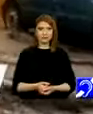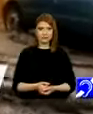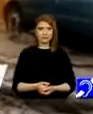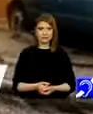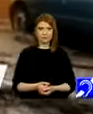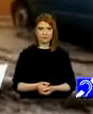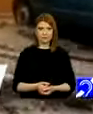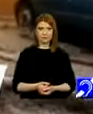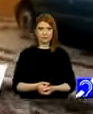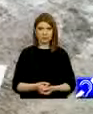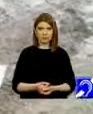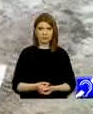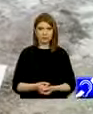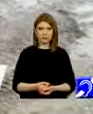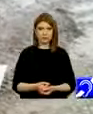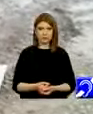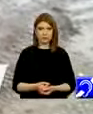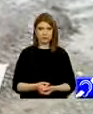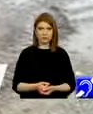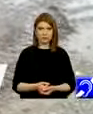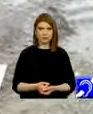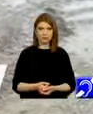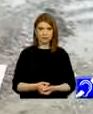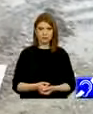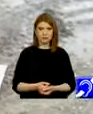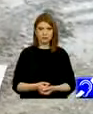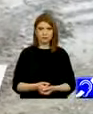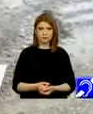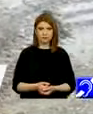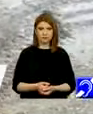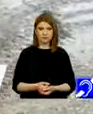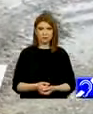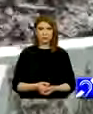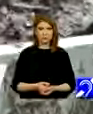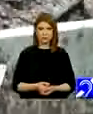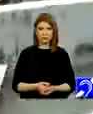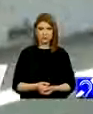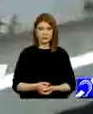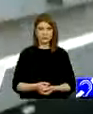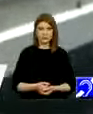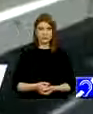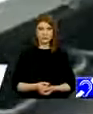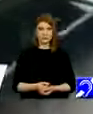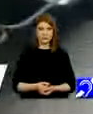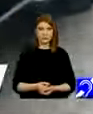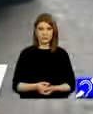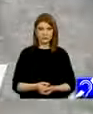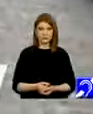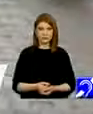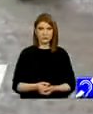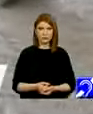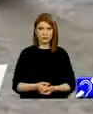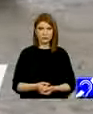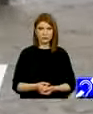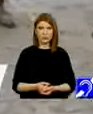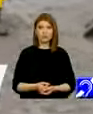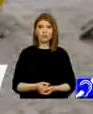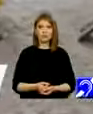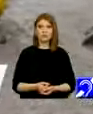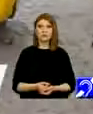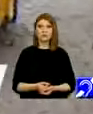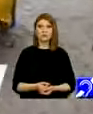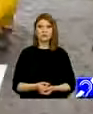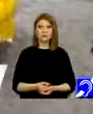puternică pe dealurile Șiriei. Am trimis un bulu excavator unde s-a undat podul și într-o jumătate de oră s-a retras apele.